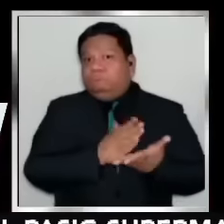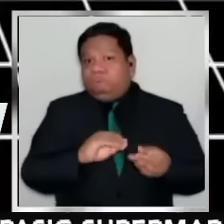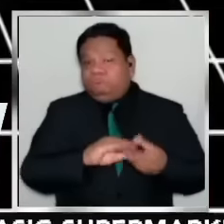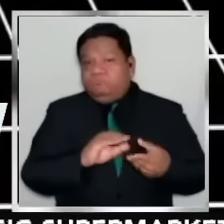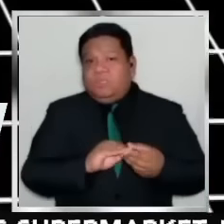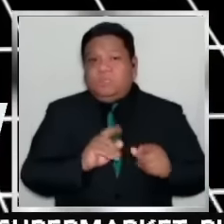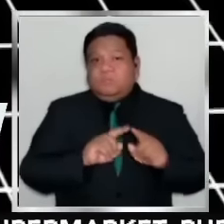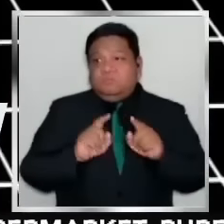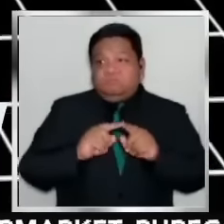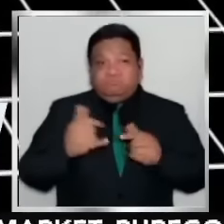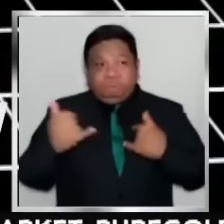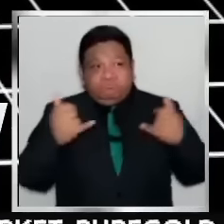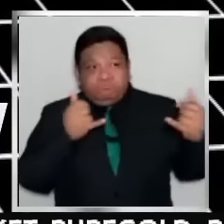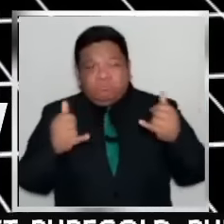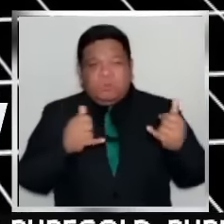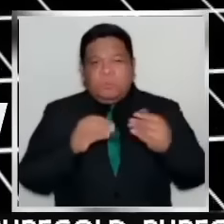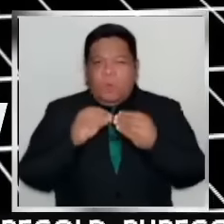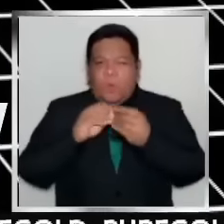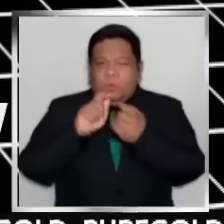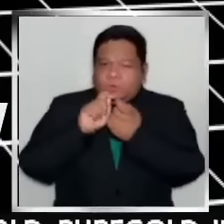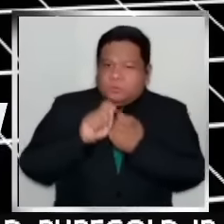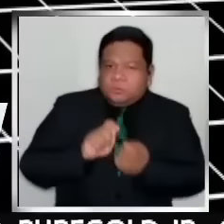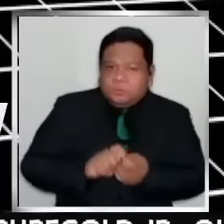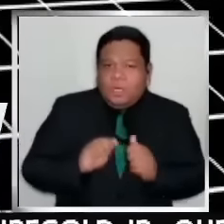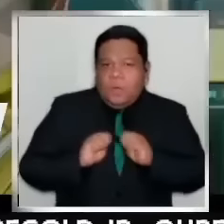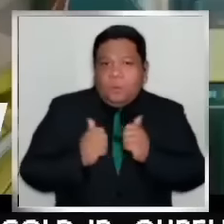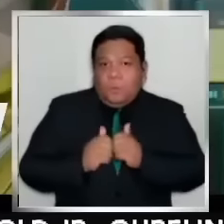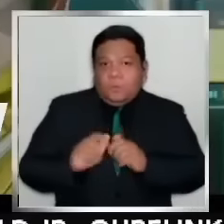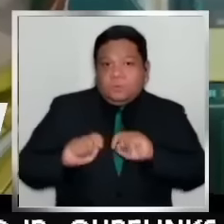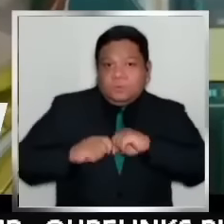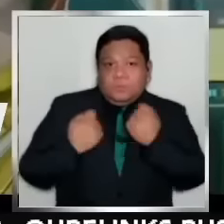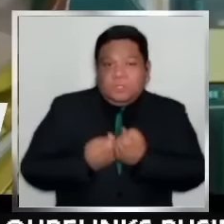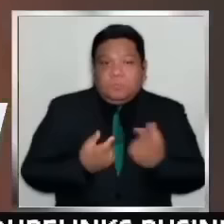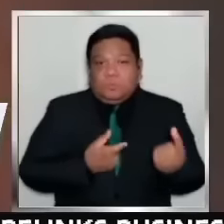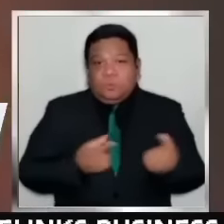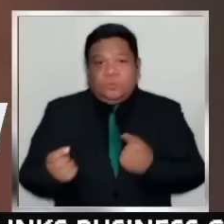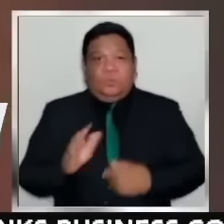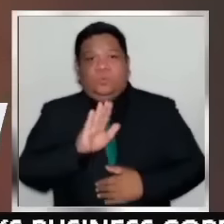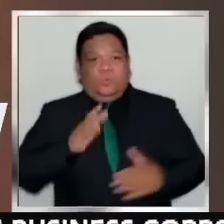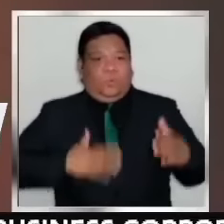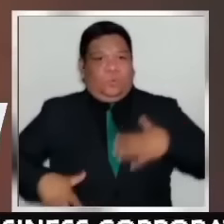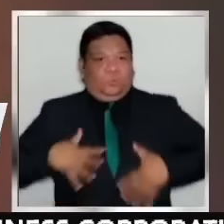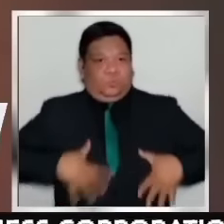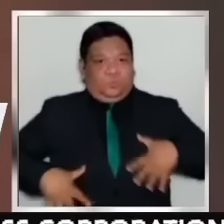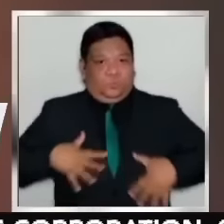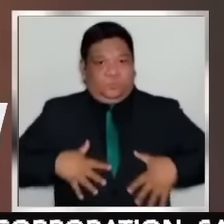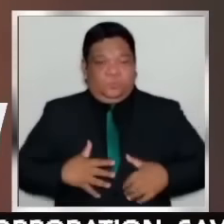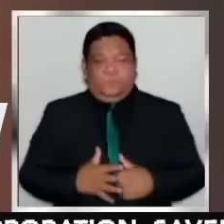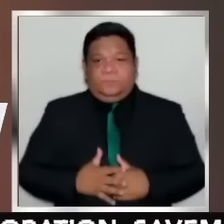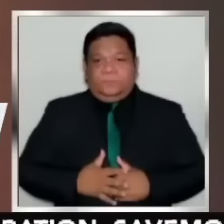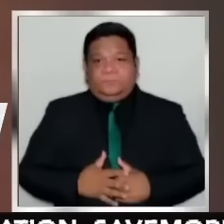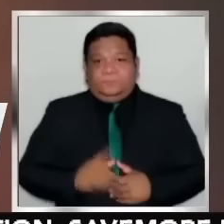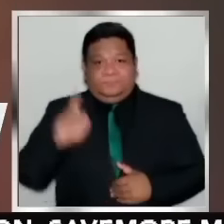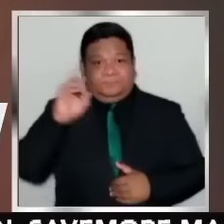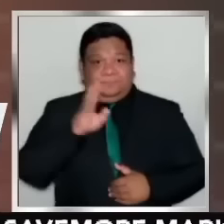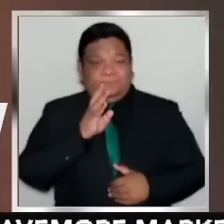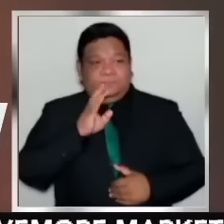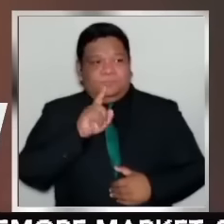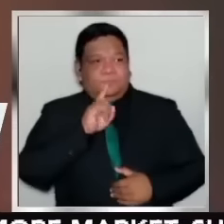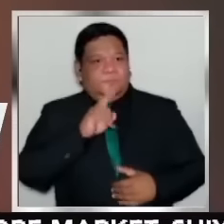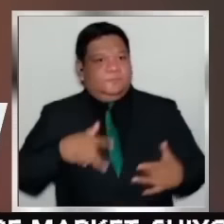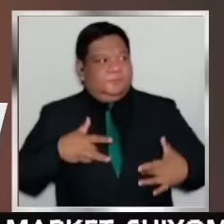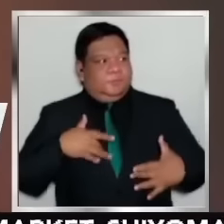naging meticuloso rin ang production team pagdating sa kanilang mga costume. Talagang yung feeling mo when you wear the costume, talaga nakakadagdag